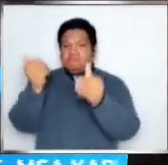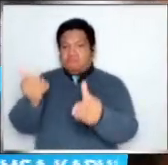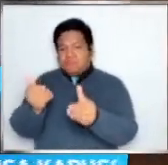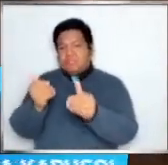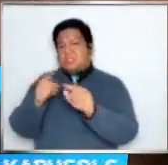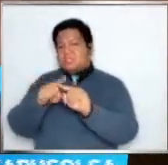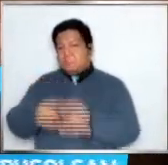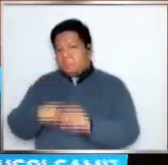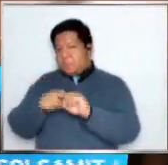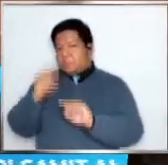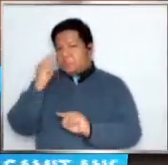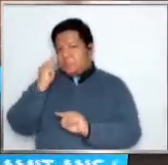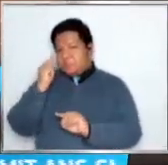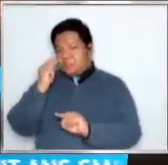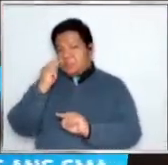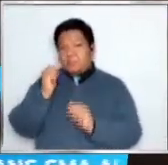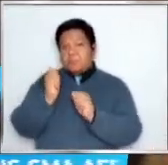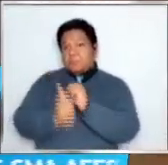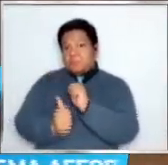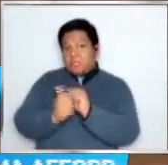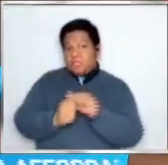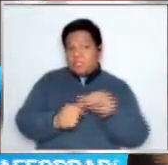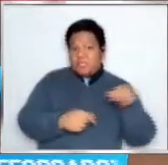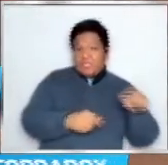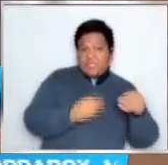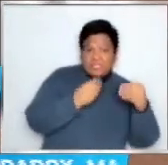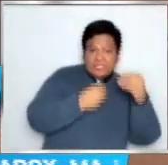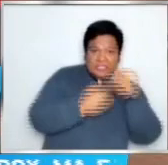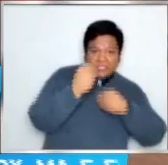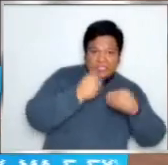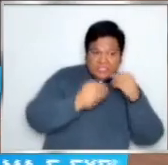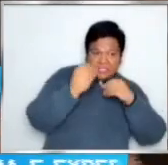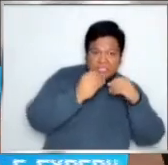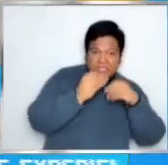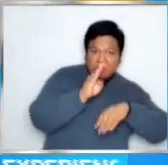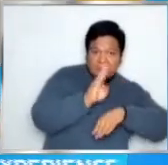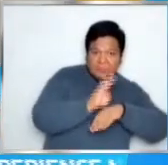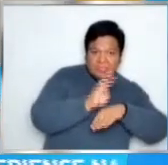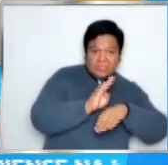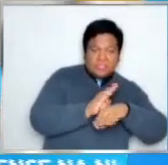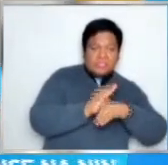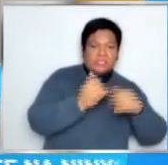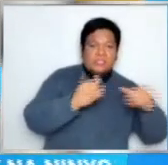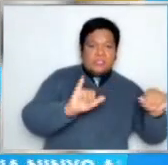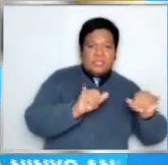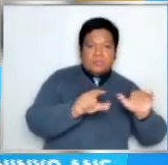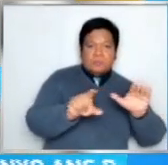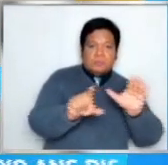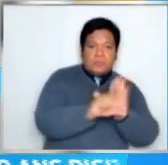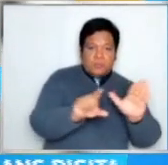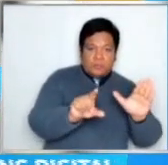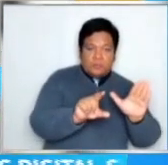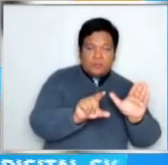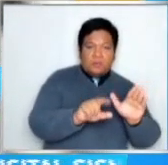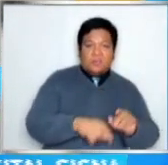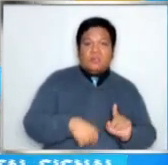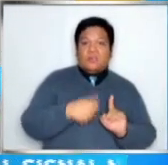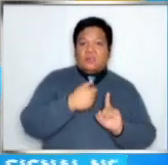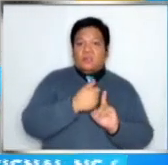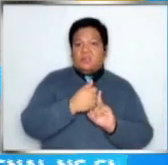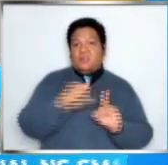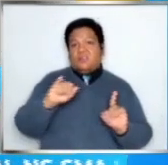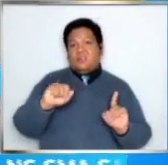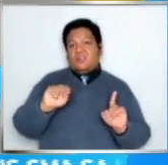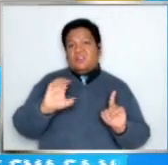ito, bawal pa rin ang indoor dining at alfresco sa mga kainan. Si Inchang, naglabas ng sama